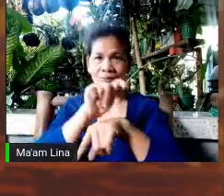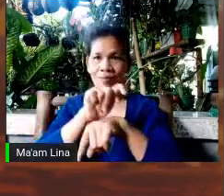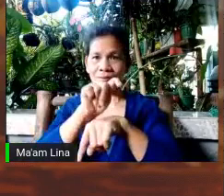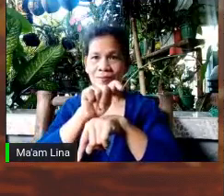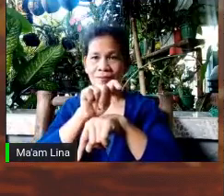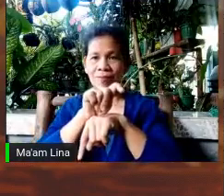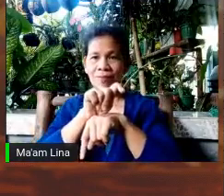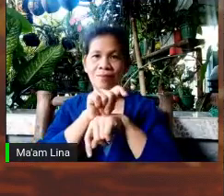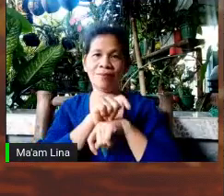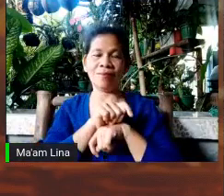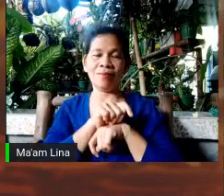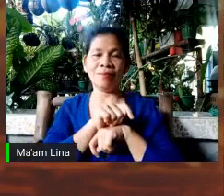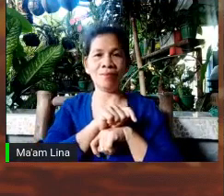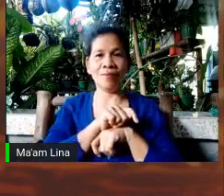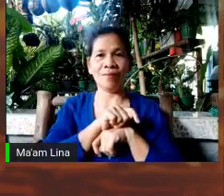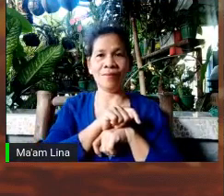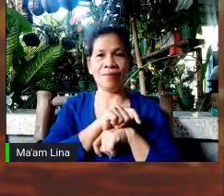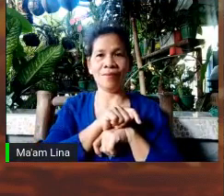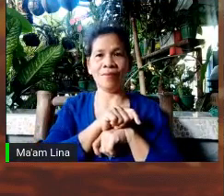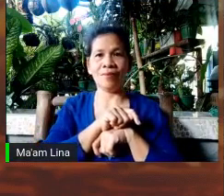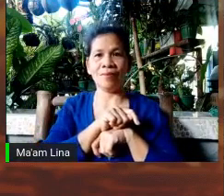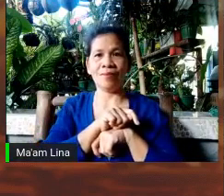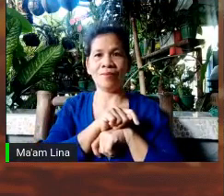tabernakulo po, no? Next po.